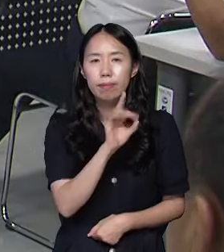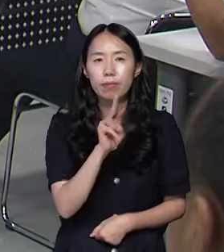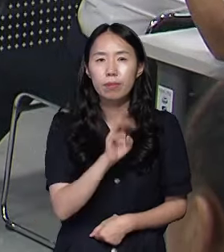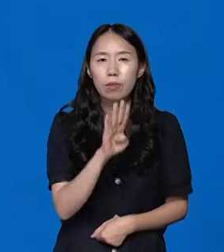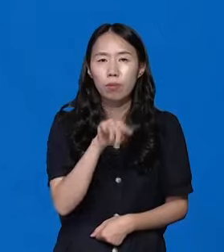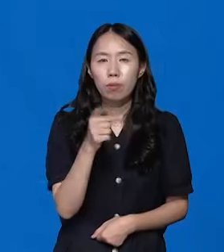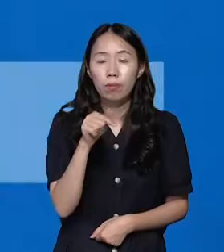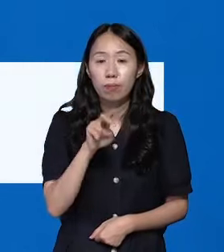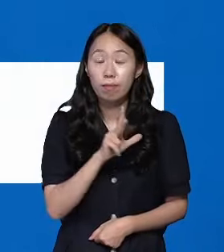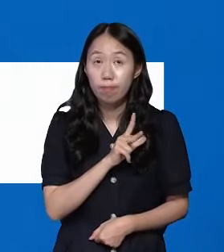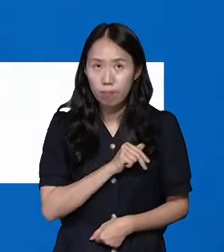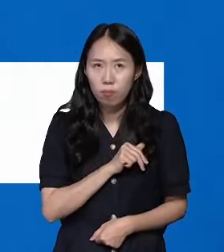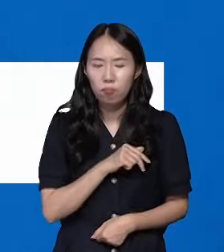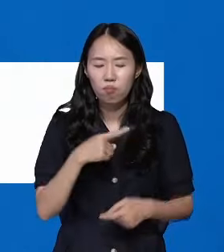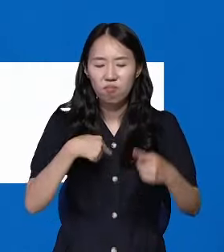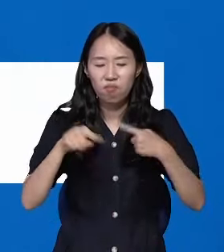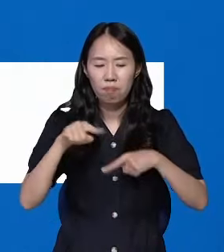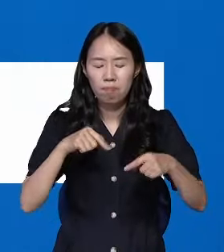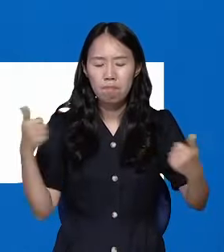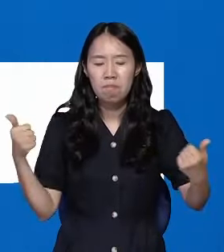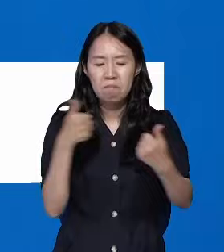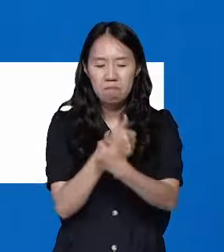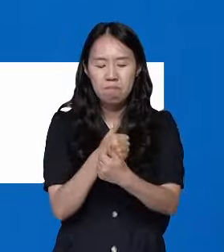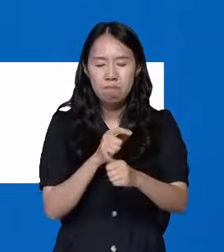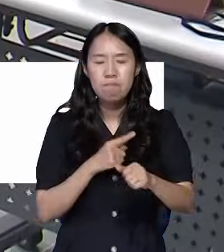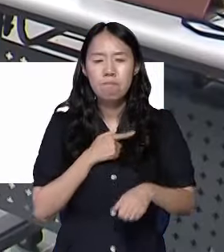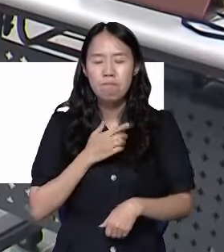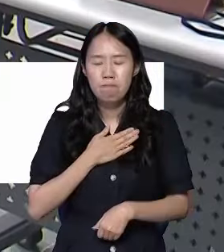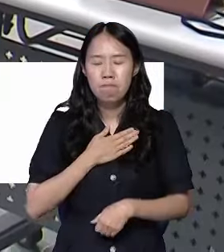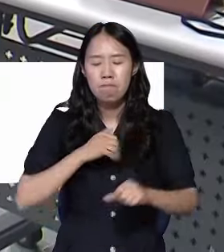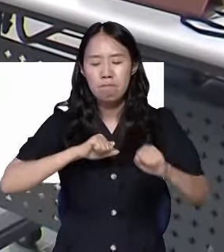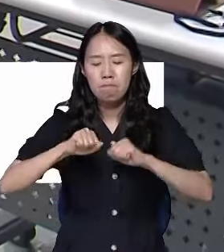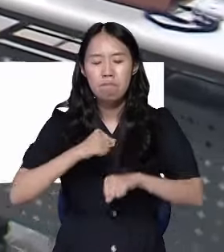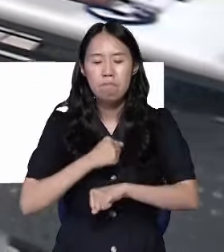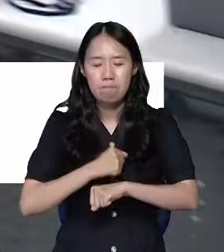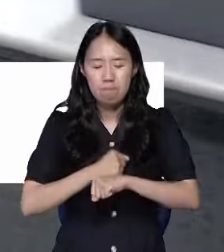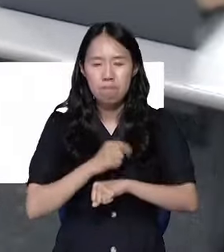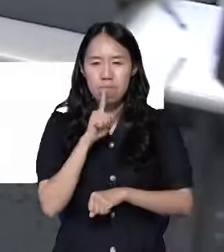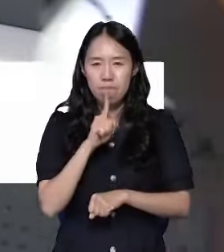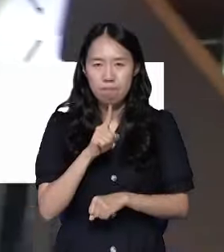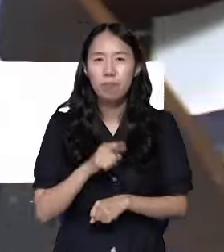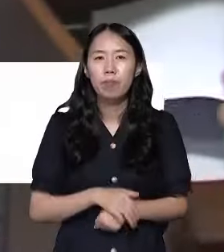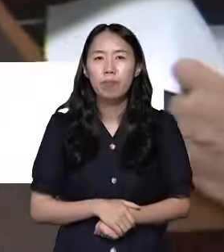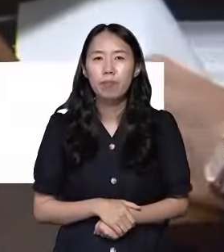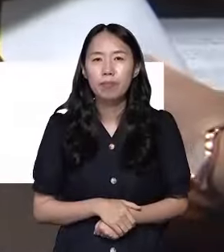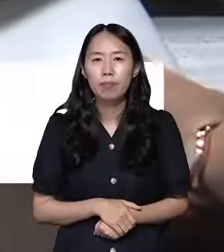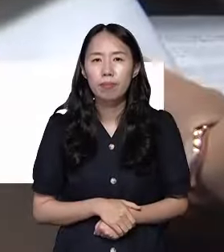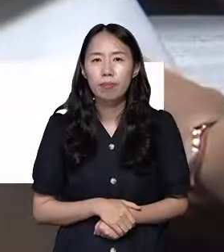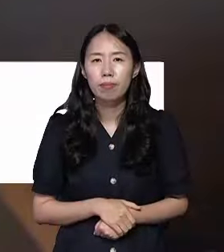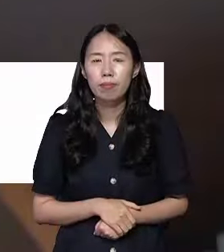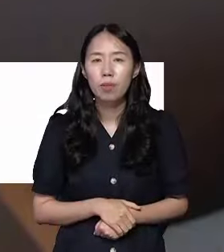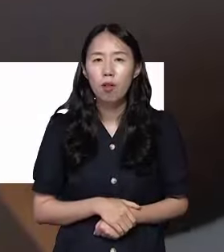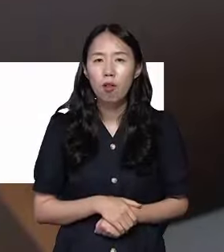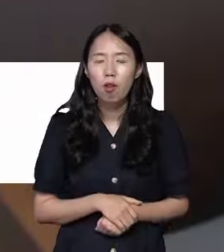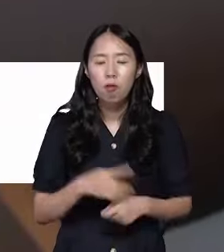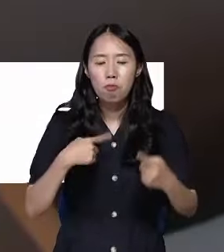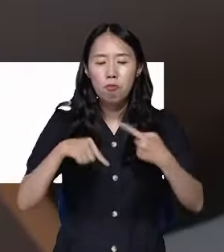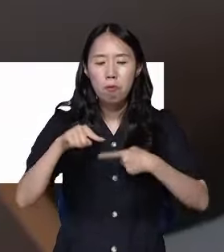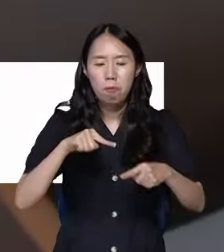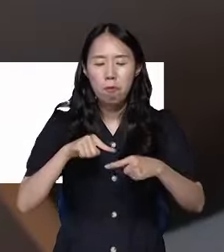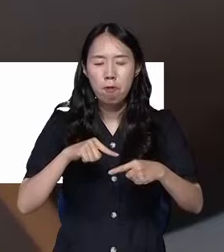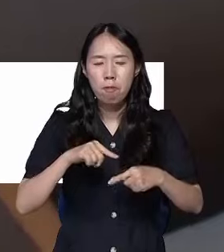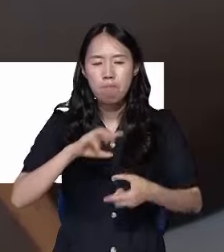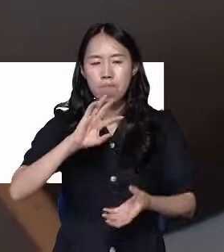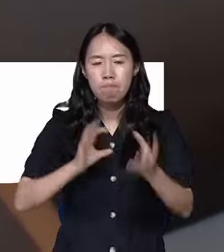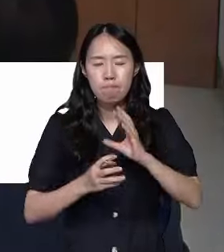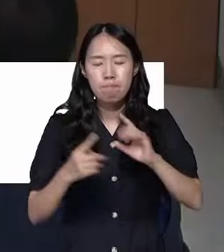양부남 의원은 정권교체에 앞장서겠다는 말로 출마 이유를 밝혔습니다. 그러면서 정권교체의